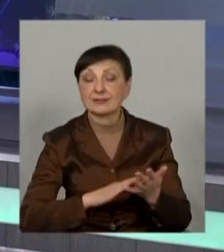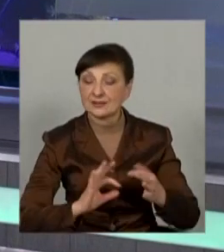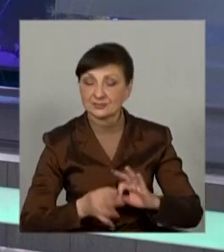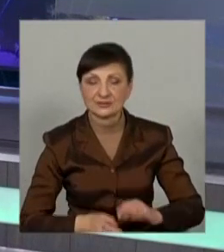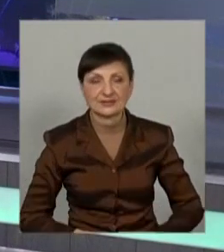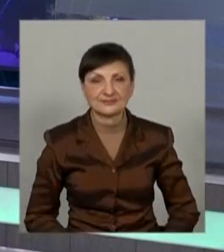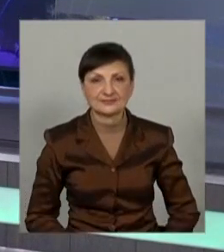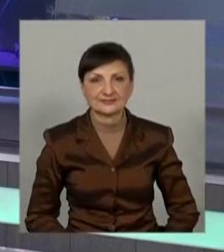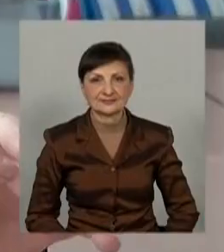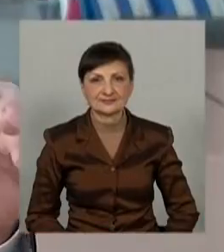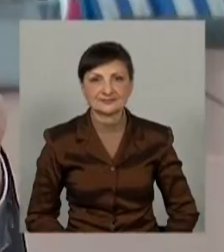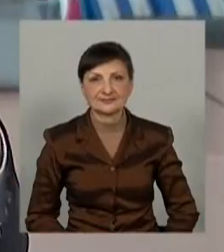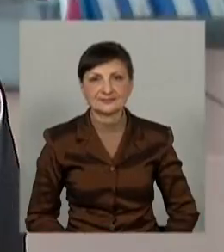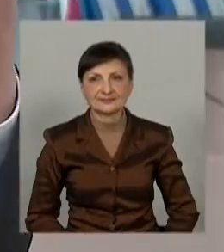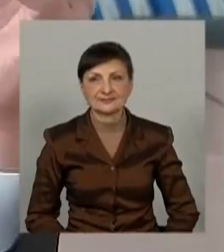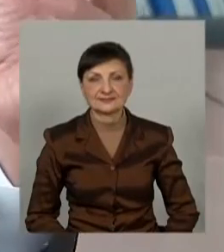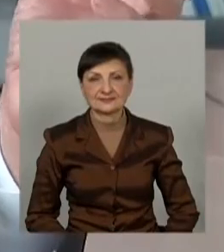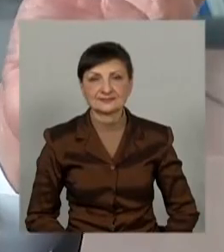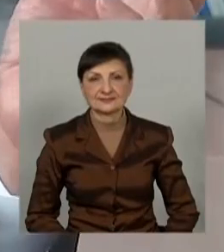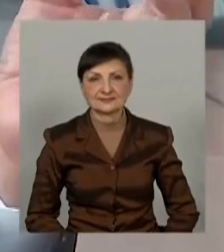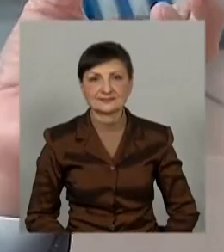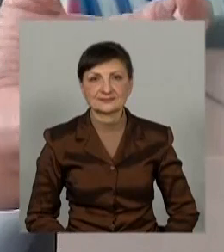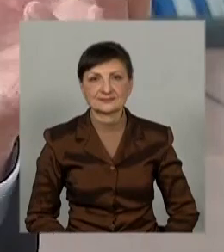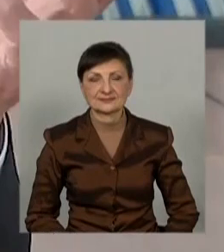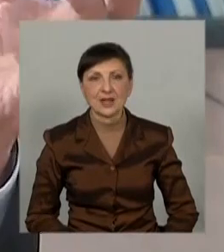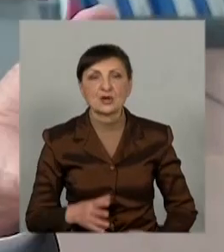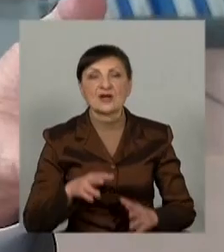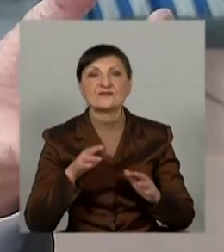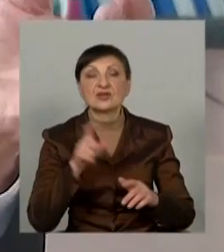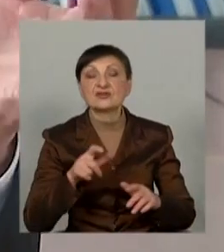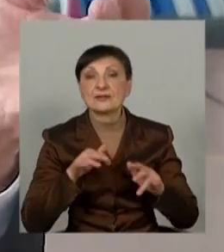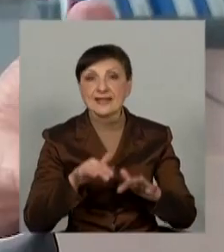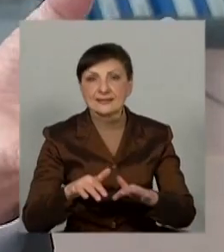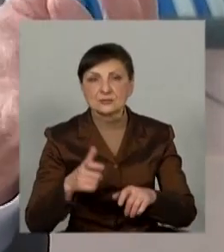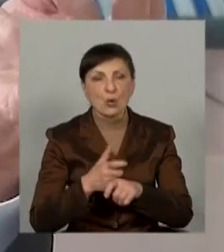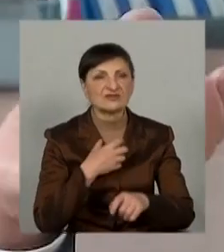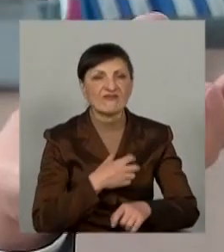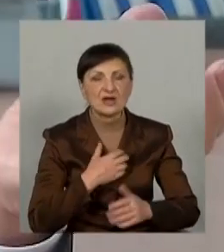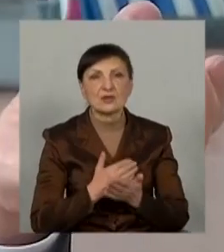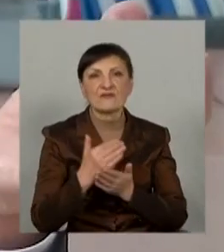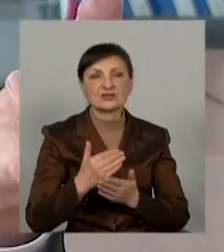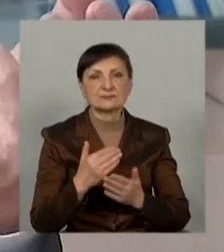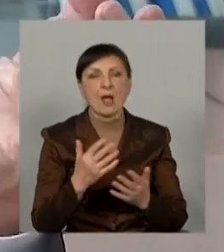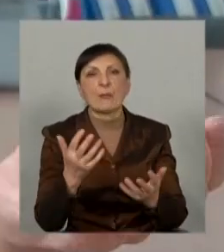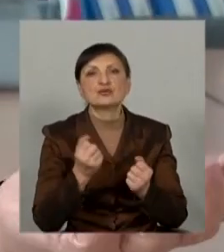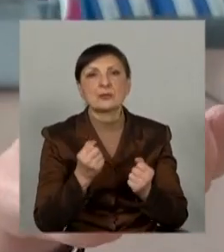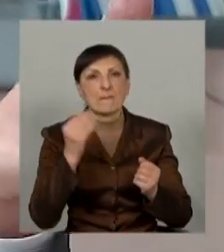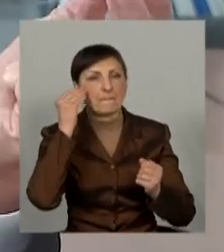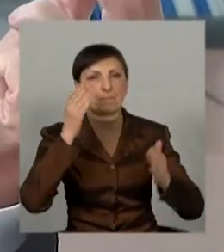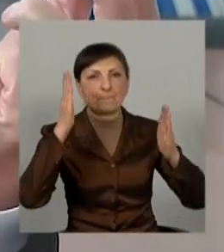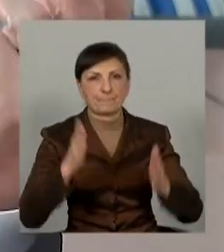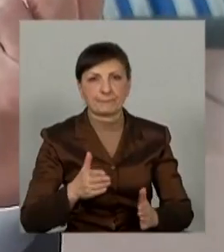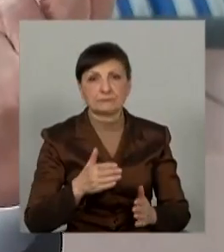Нургалиева. В любой области человеческой деятельности очень важно получить признание, когда тебя